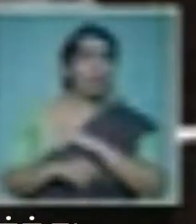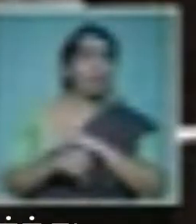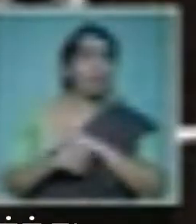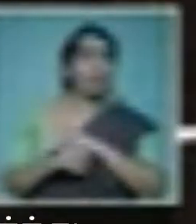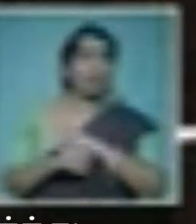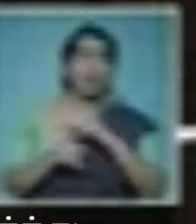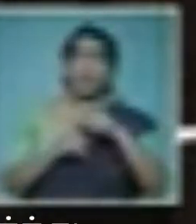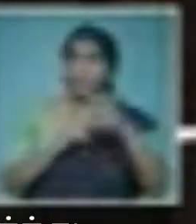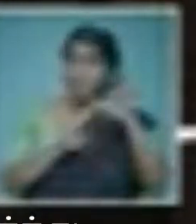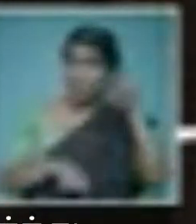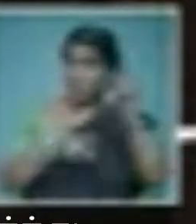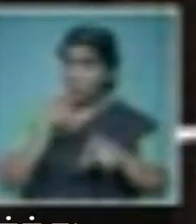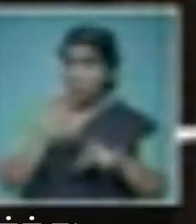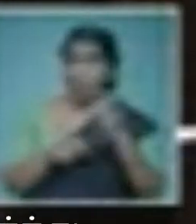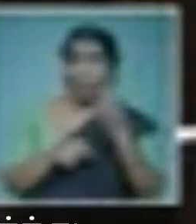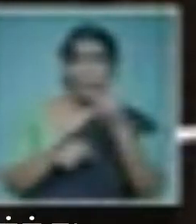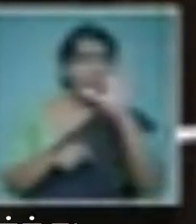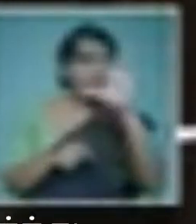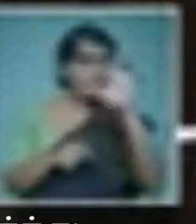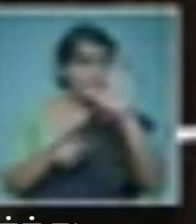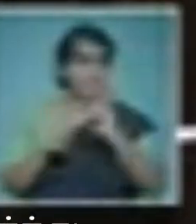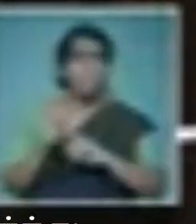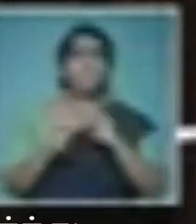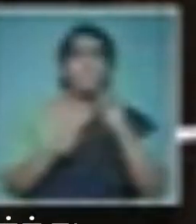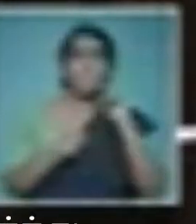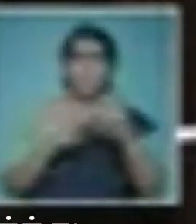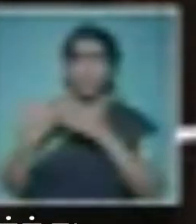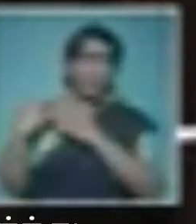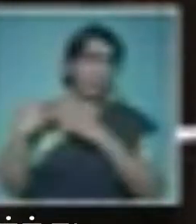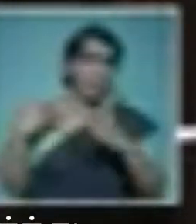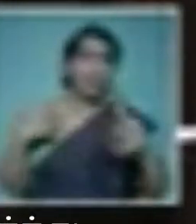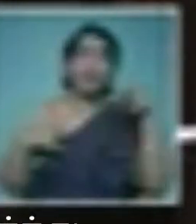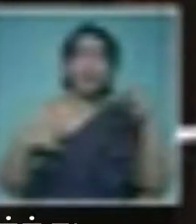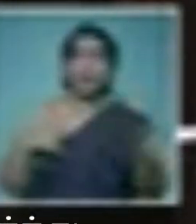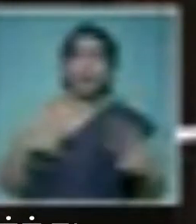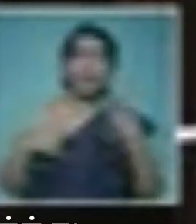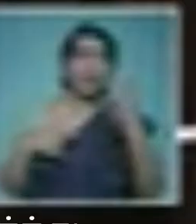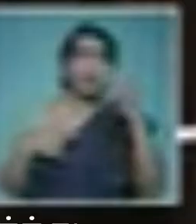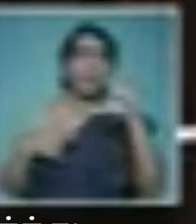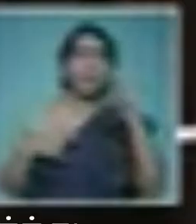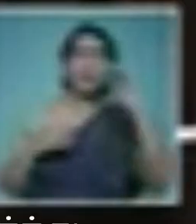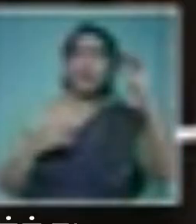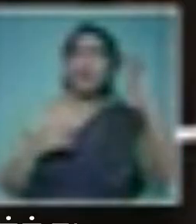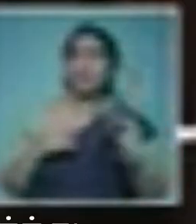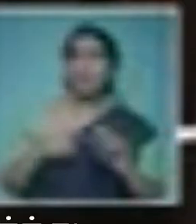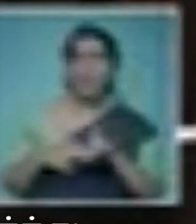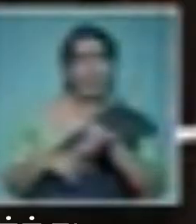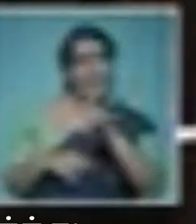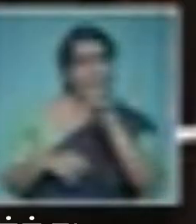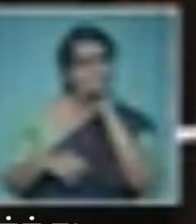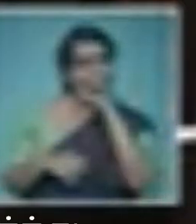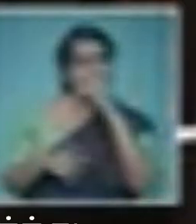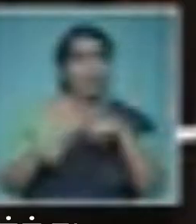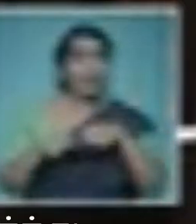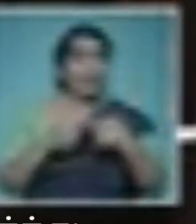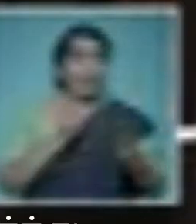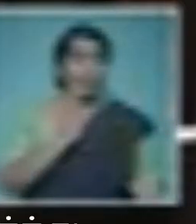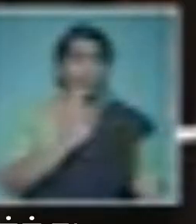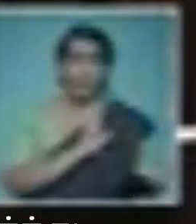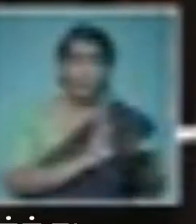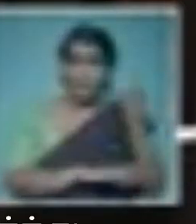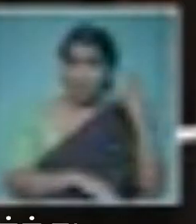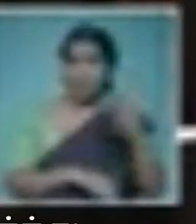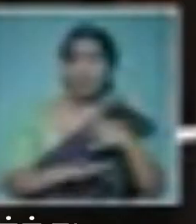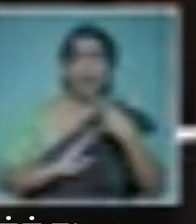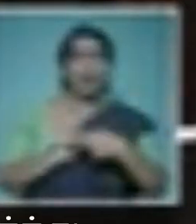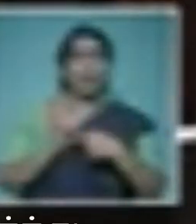आबादी रुपया 5000 गेवी मक मिचर कल कर पिकर एक रुपया 2000 स्पॉन्सर कल कर लेज्जन है उद्दमन एक पैतकिंग वैडी है ना